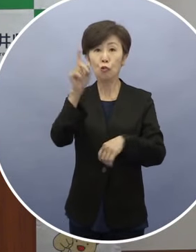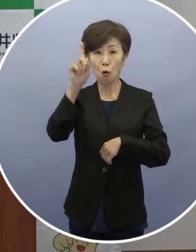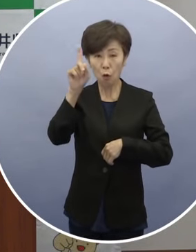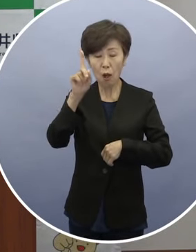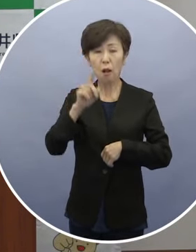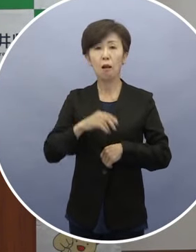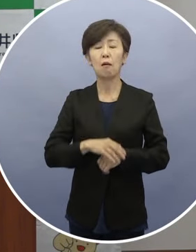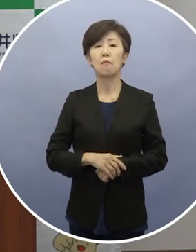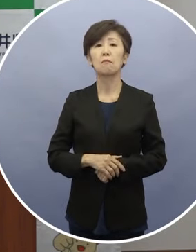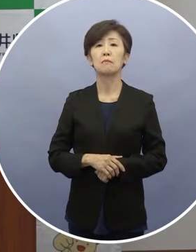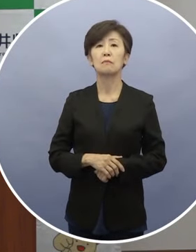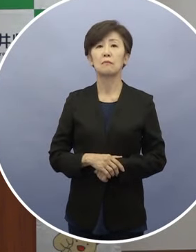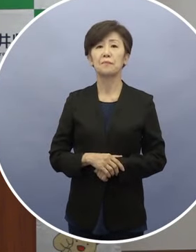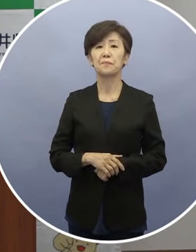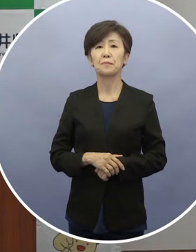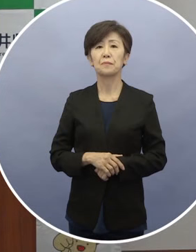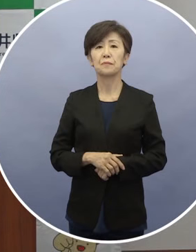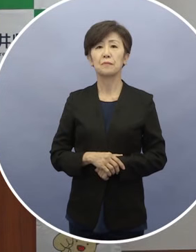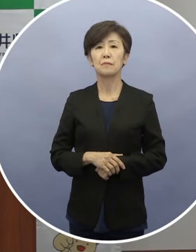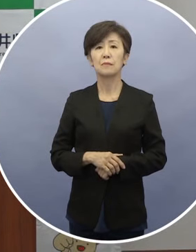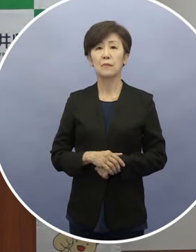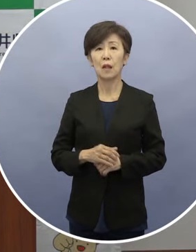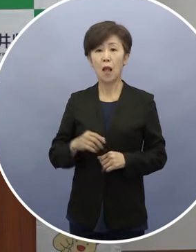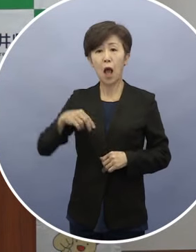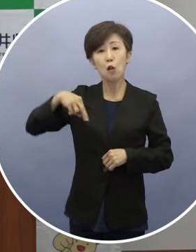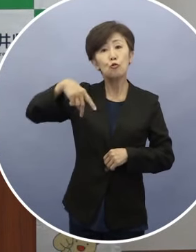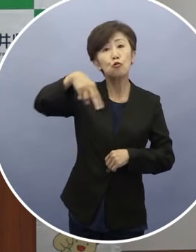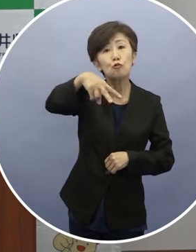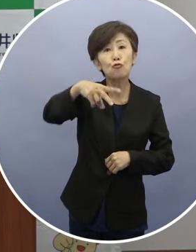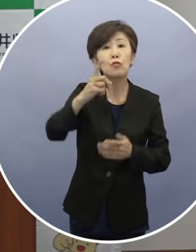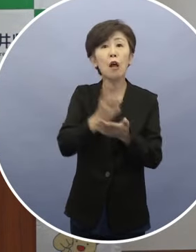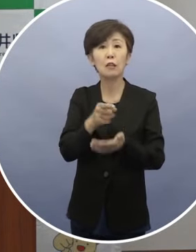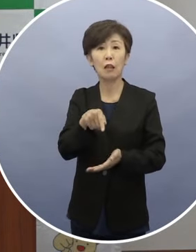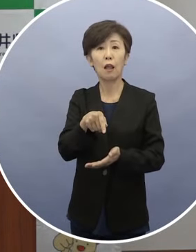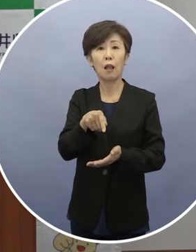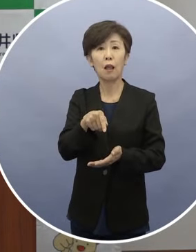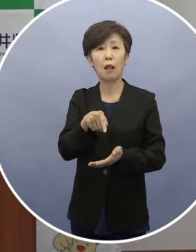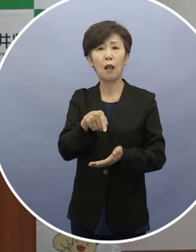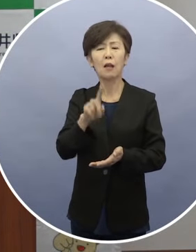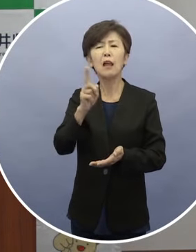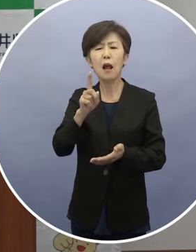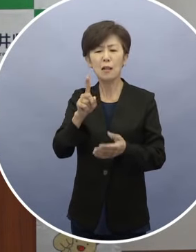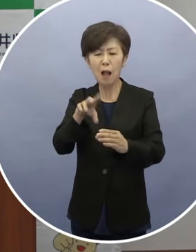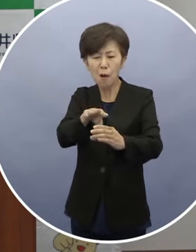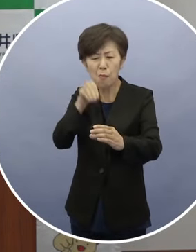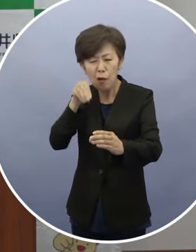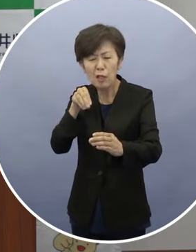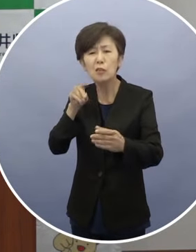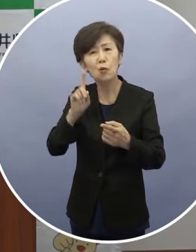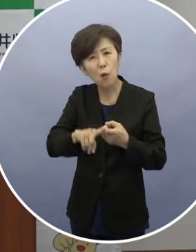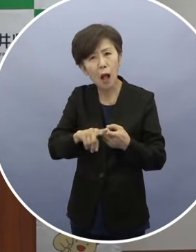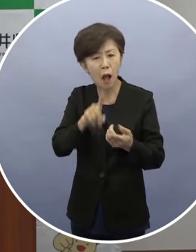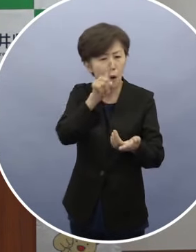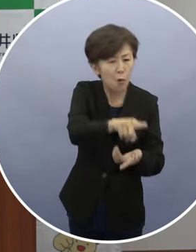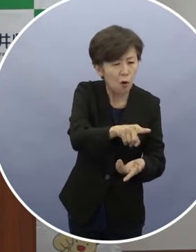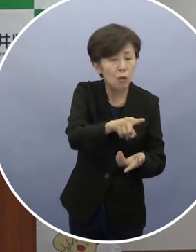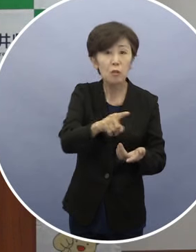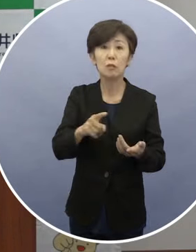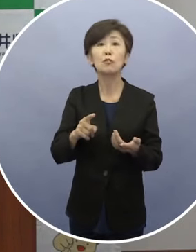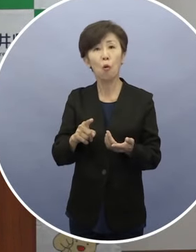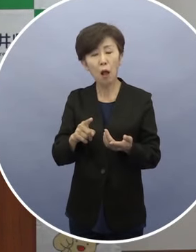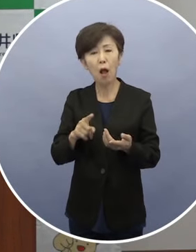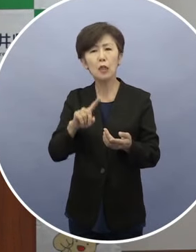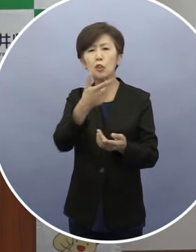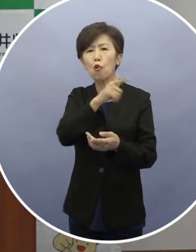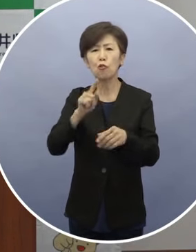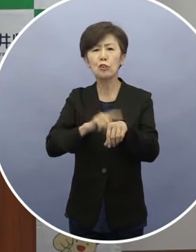てはですね、移動するだけで、だからなんかにボタンを押すとか QR コードを取るとかやるとですね、とても